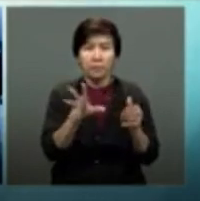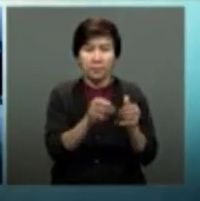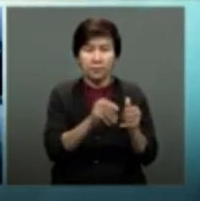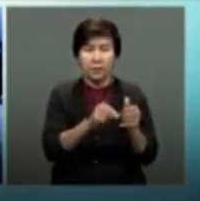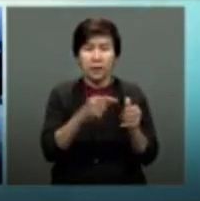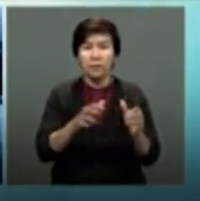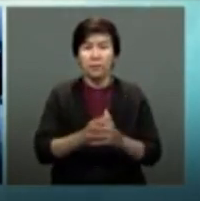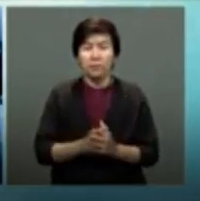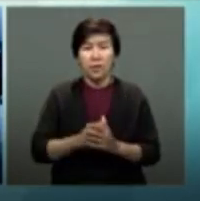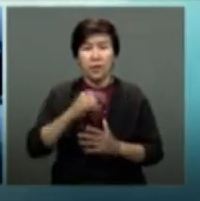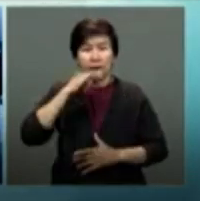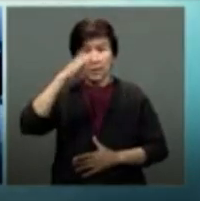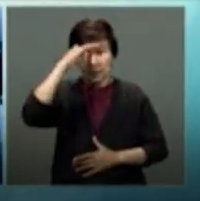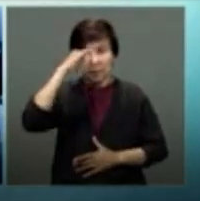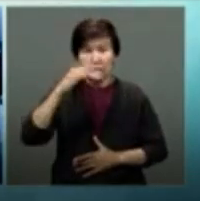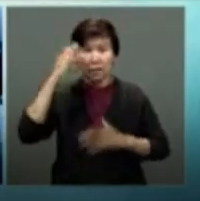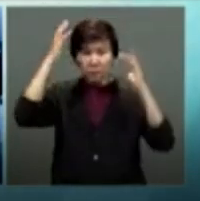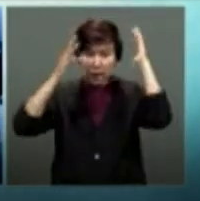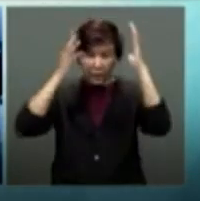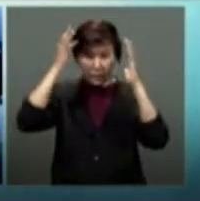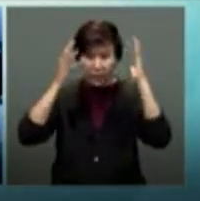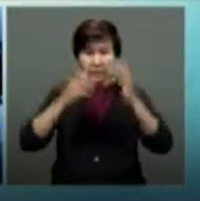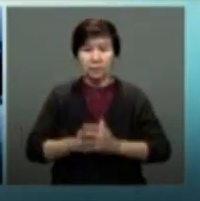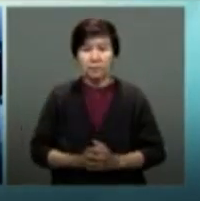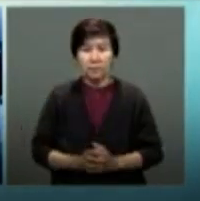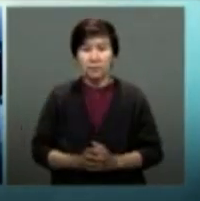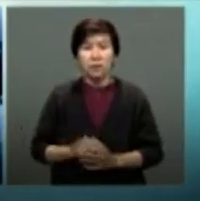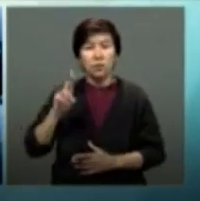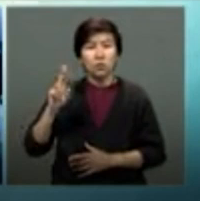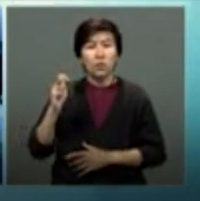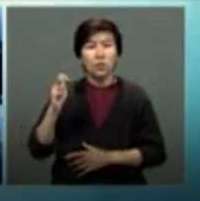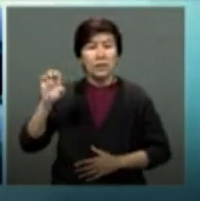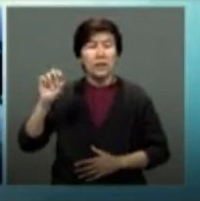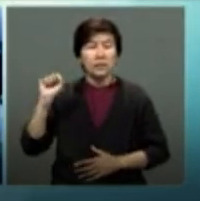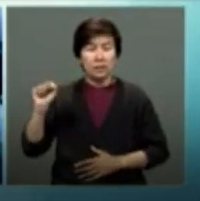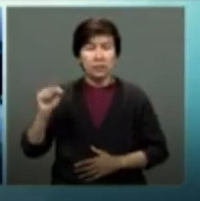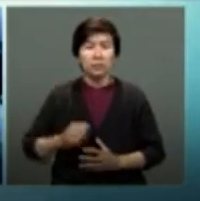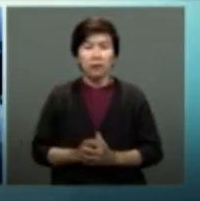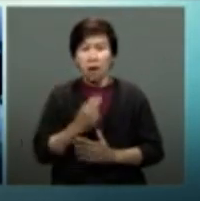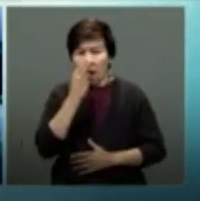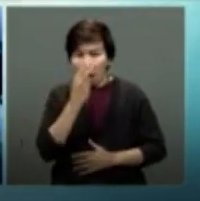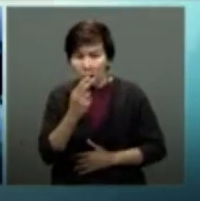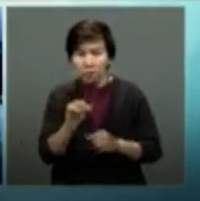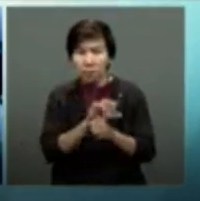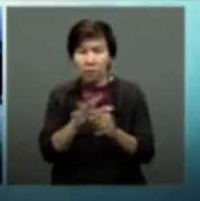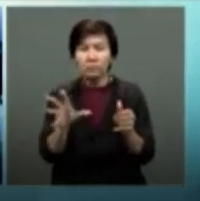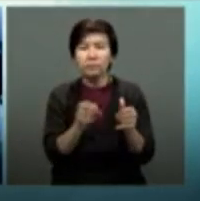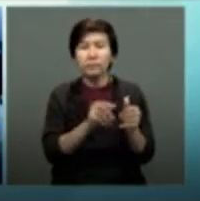มาเลเซียประธานโทษครับต้องมี5ก่อนก็คือทาง UAE นะครับที่เราพบผู้ป่วยยืนยันนะครับ